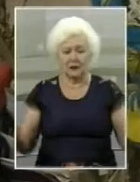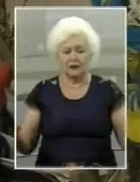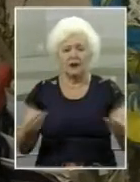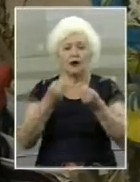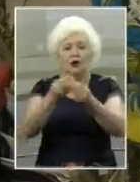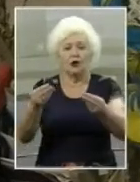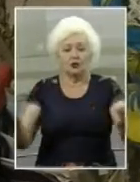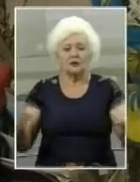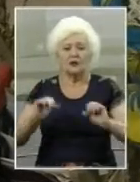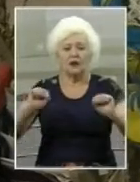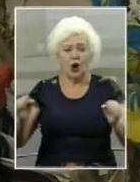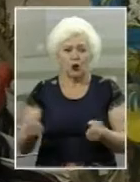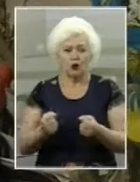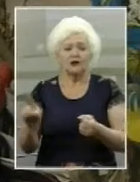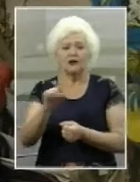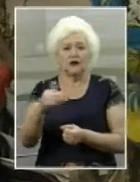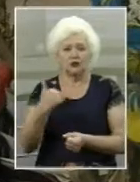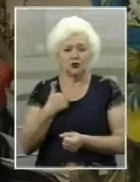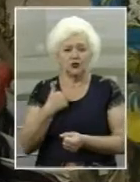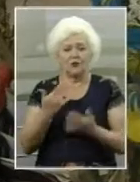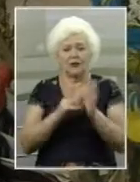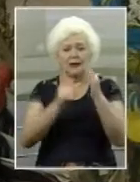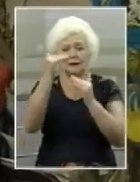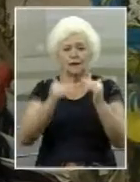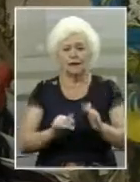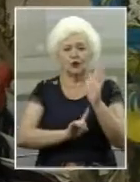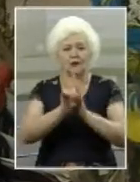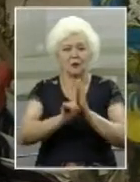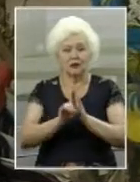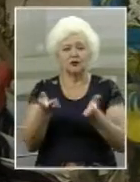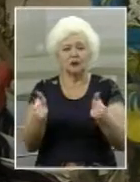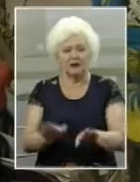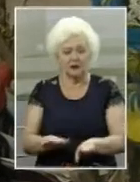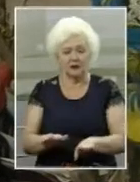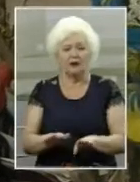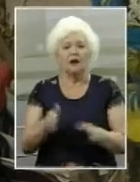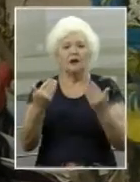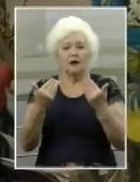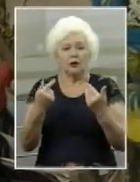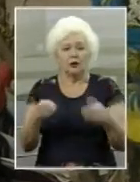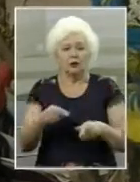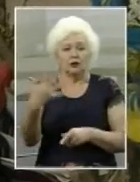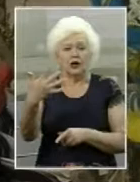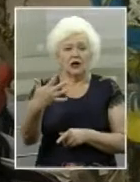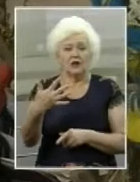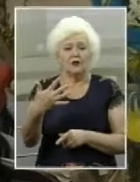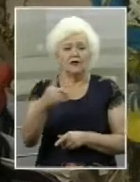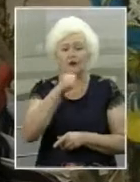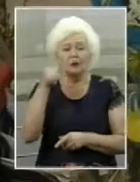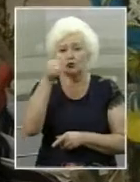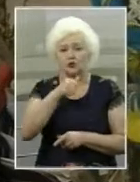роздала тих холодильників. Ще в мене низькотемпературні залишалися. І вже в 56-му, в прошлому